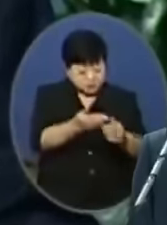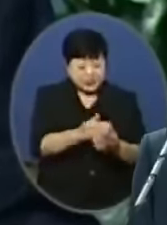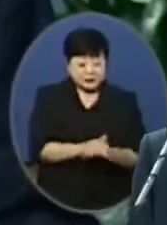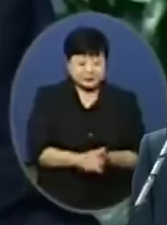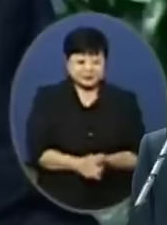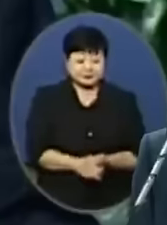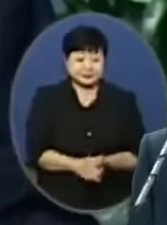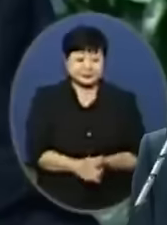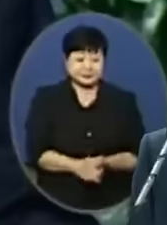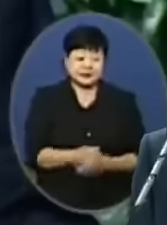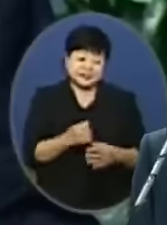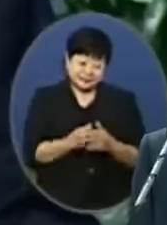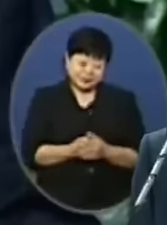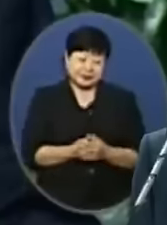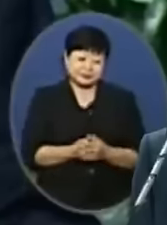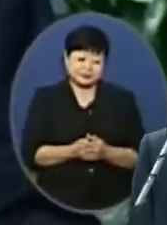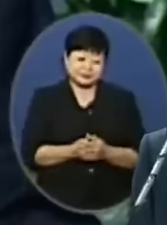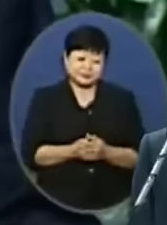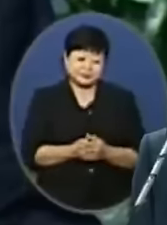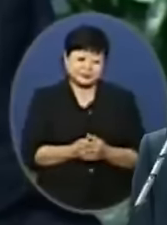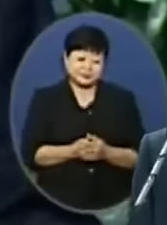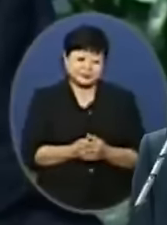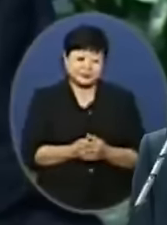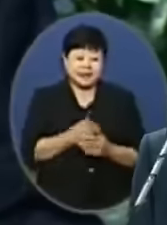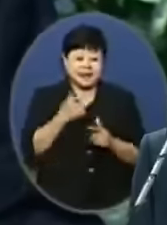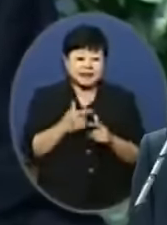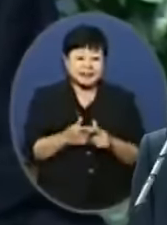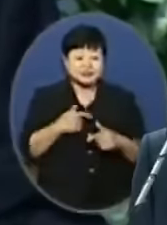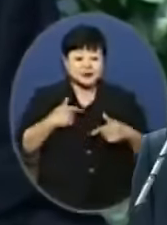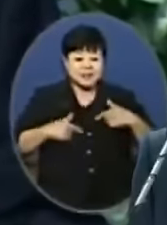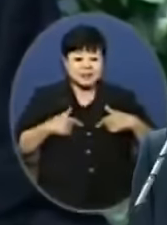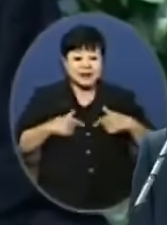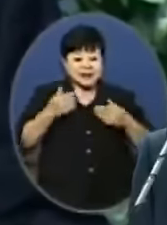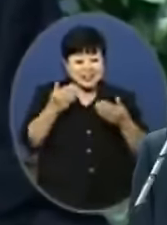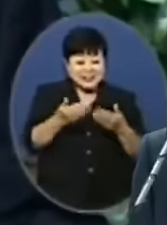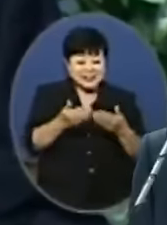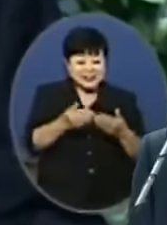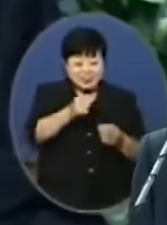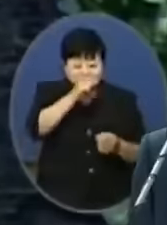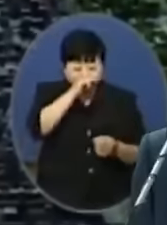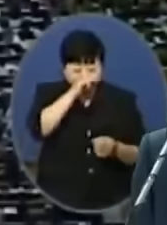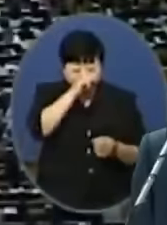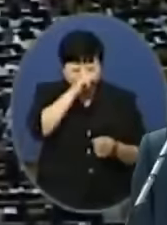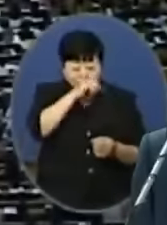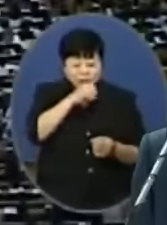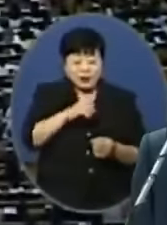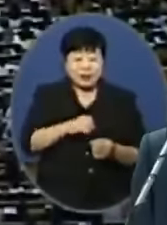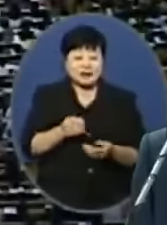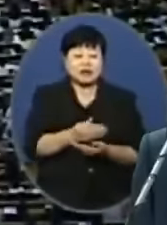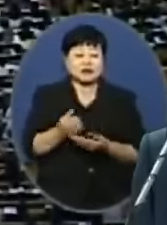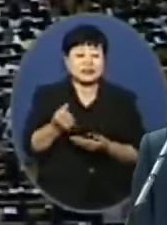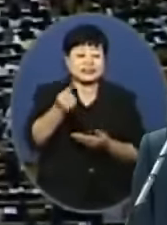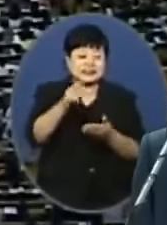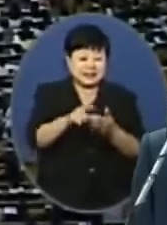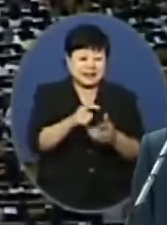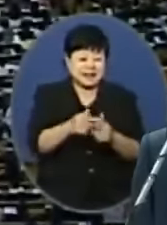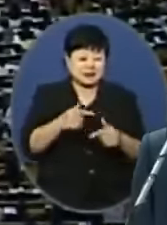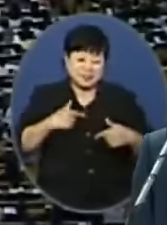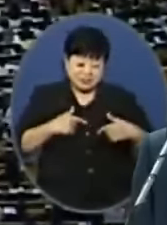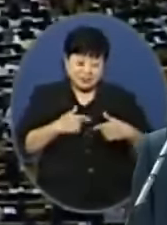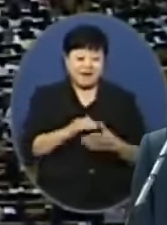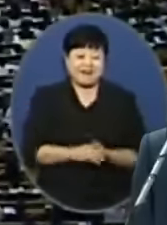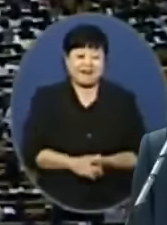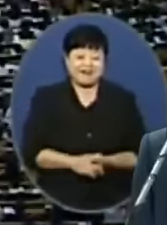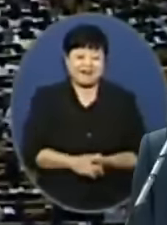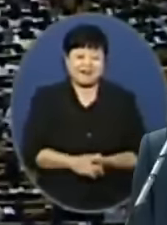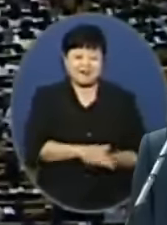것입니다. 그러므로 예수님이 기뻐하시는 일은 좋은 것을 이웃과 나눌 때 예수님이 기뻐하시는